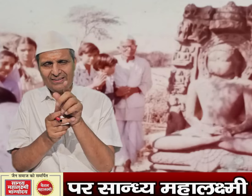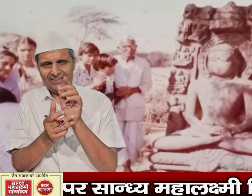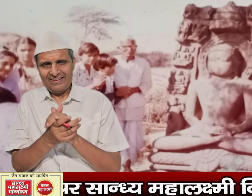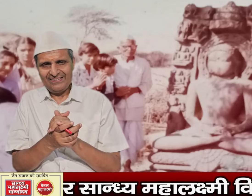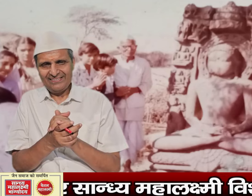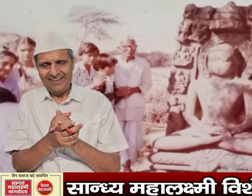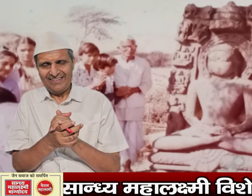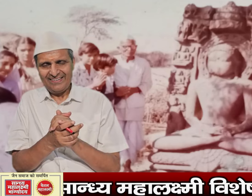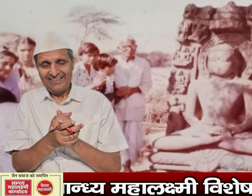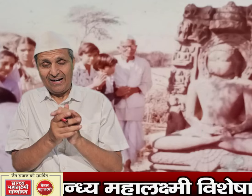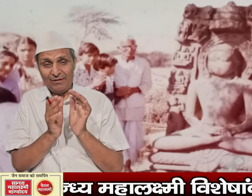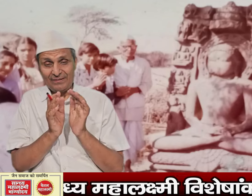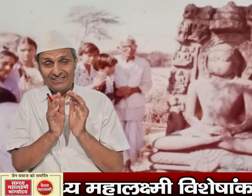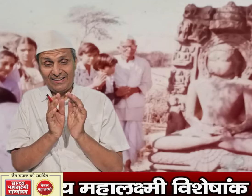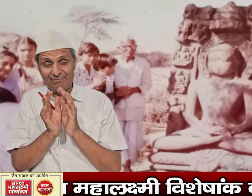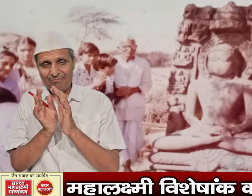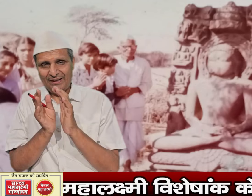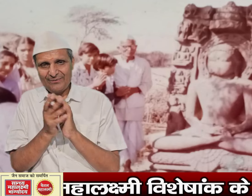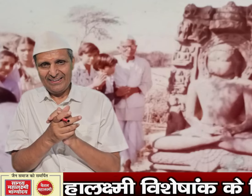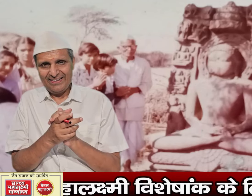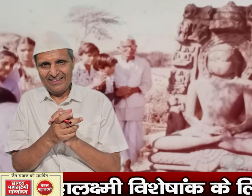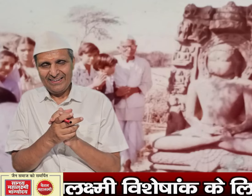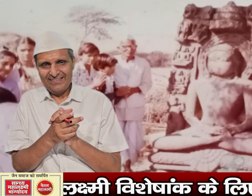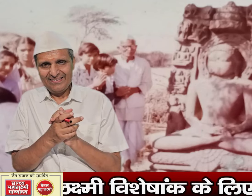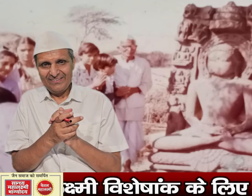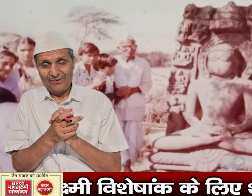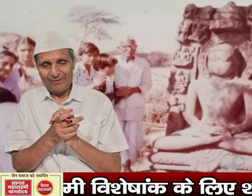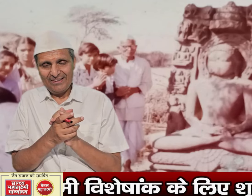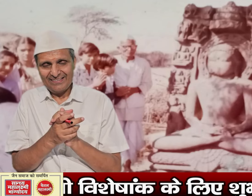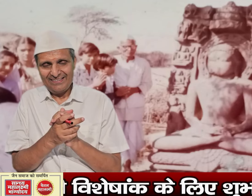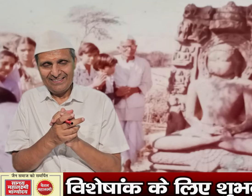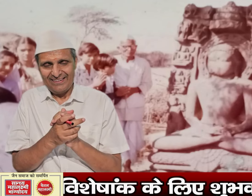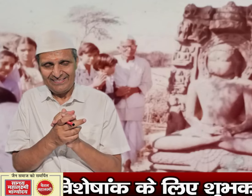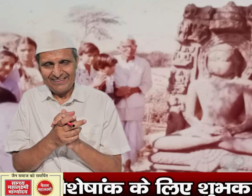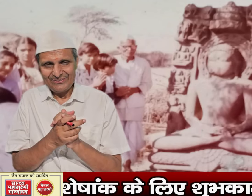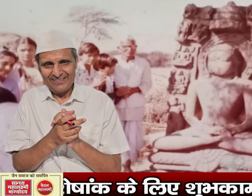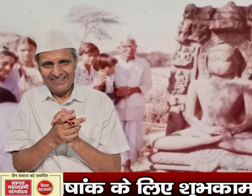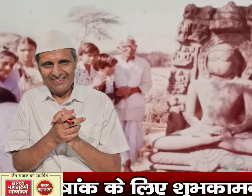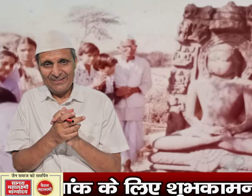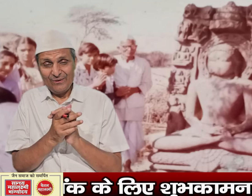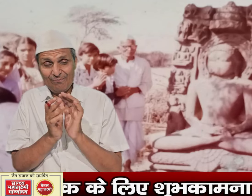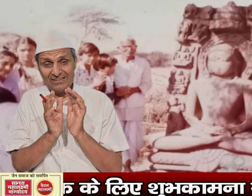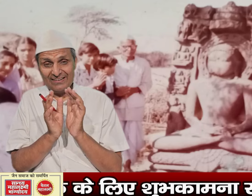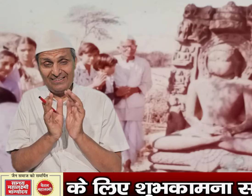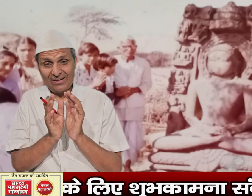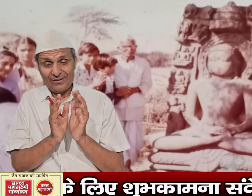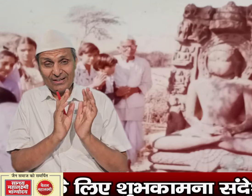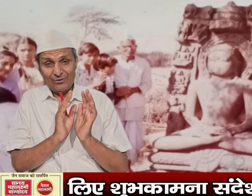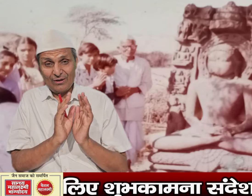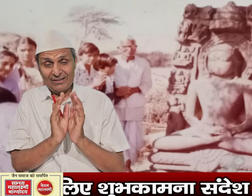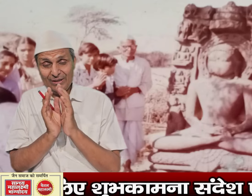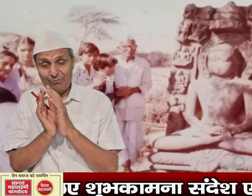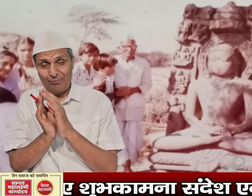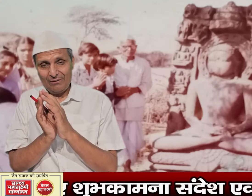बच्चा आपको आगे दिखाई दे रहा है है ना अब यह बच्चा बड़ा हो गया है और अब ये यहां का अध्यक्ष हो गया है और पिछले कई सालों से